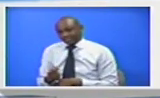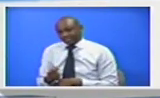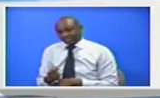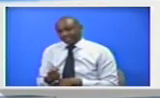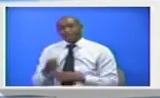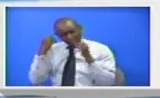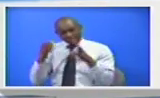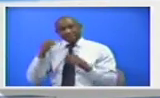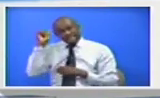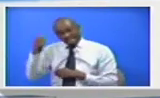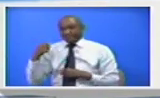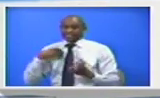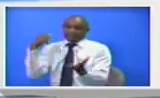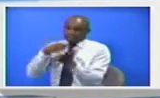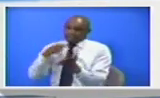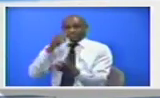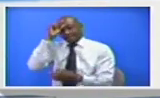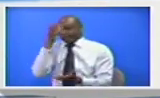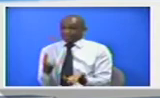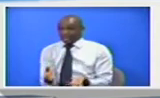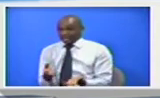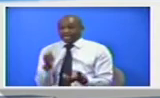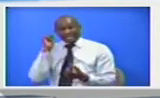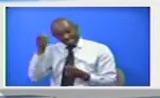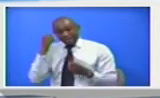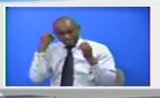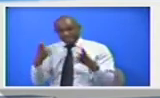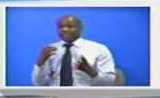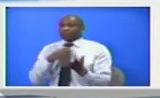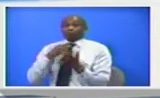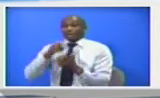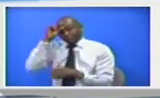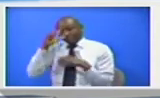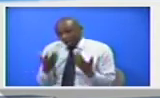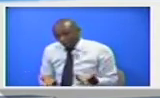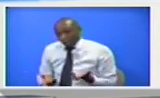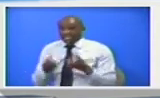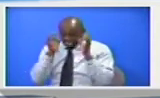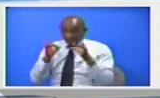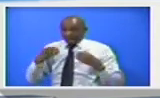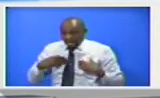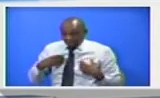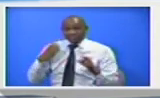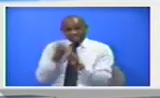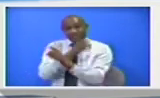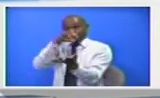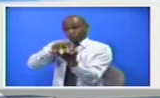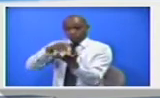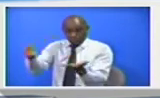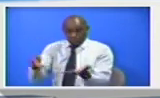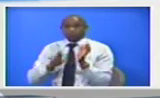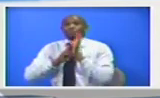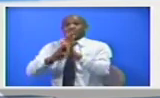Wakenya wengi wahusishwe katika serikali. Na Wakenya wengi watahusishwa katika serikali iwapo kutakuwa na nyadhifa ambazo